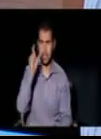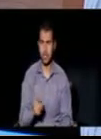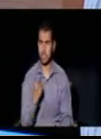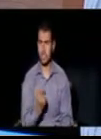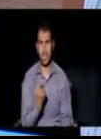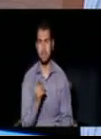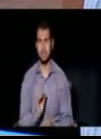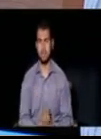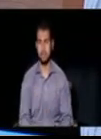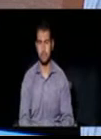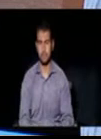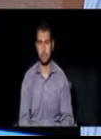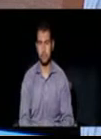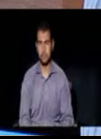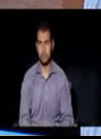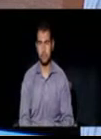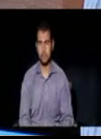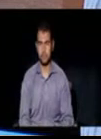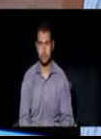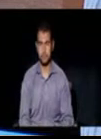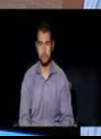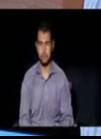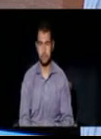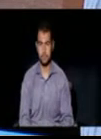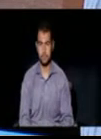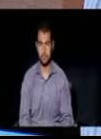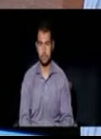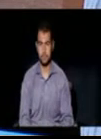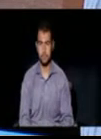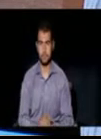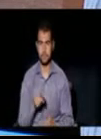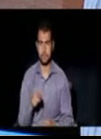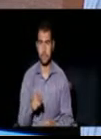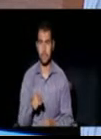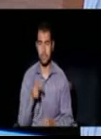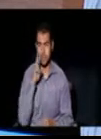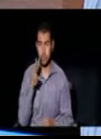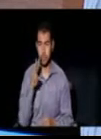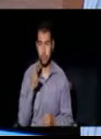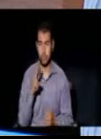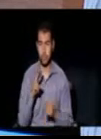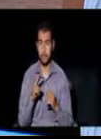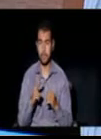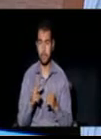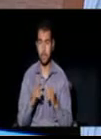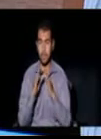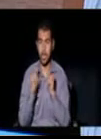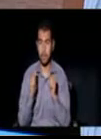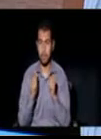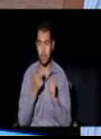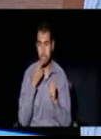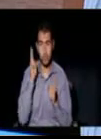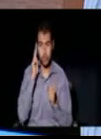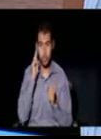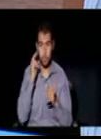اللي احنا كنا مصورينه ومشاهدين اللي شفناه في الفاصل، نزلنا صورنا مع منتخب مصر لكره القدم للصم، وشفنا ازاي الناس